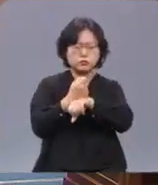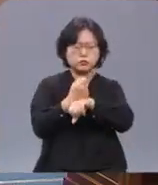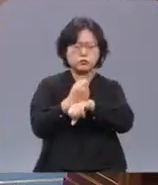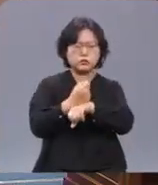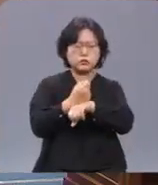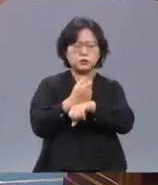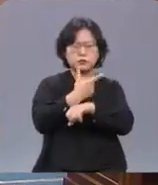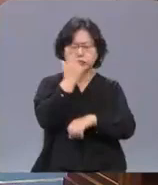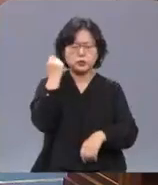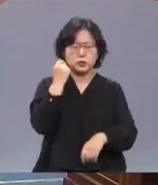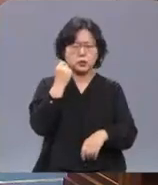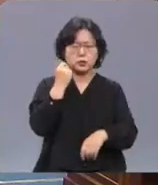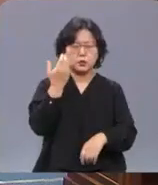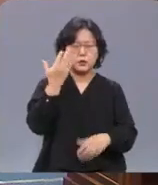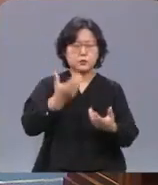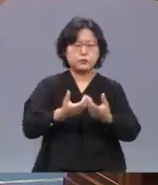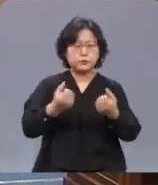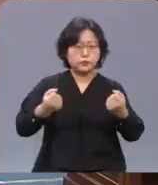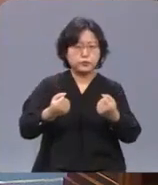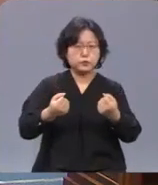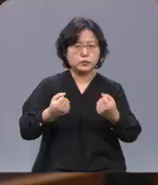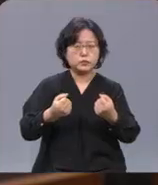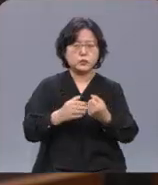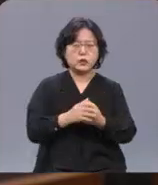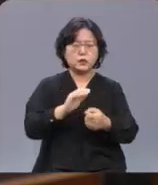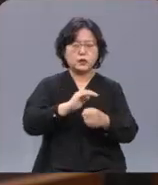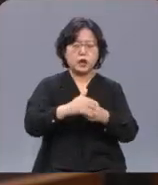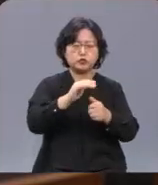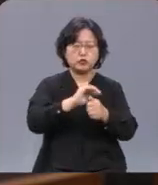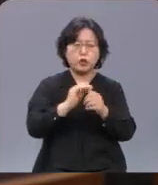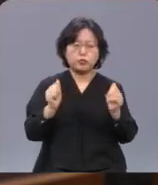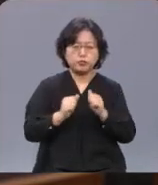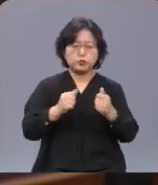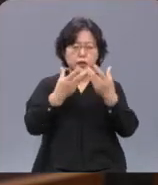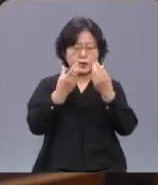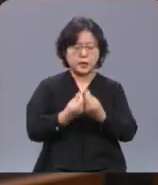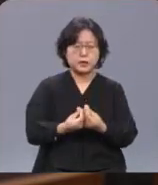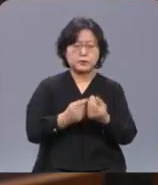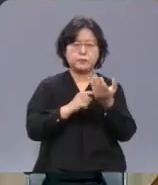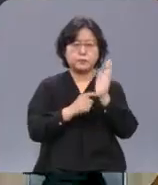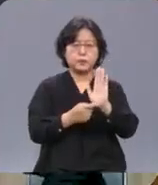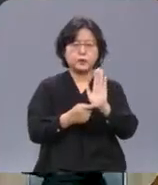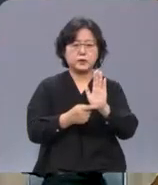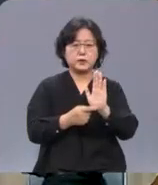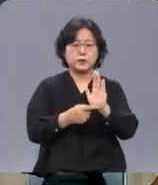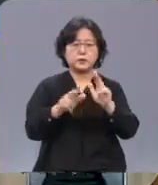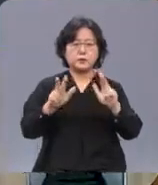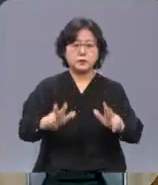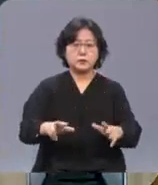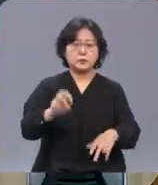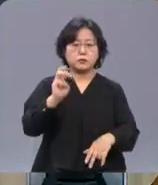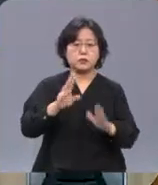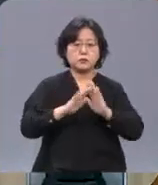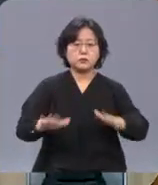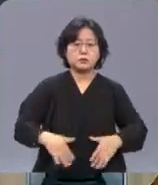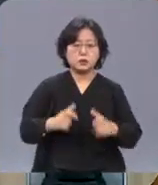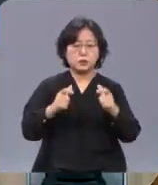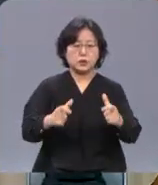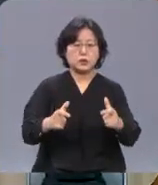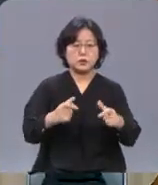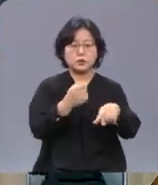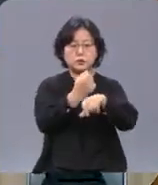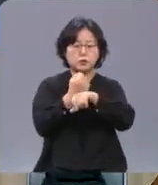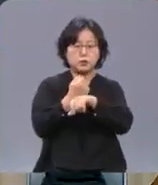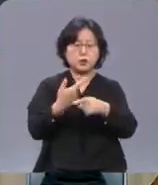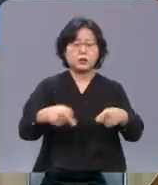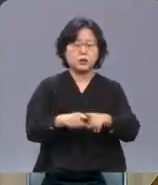부족하다며 최근 분리를 결정한 대구경북연구원의 사례까지 언급했습니다. 지금 광주전남연구원이 상생